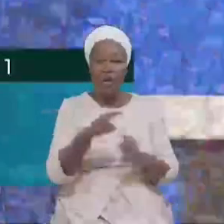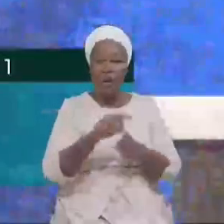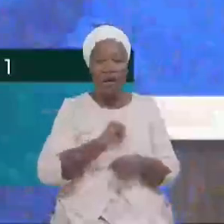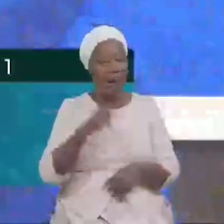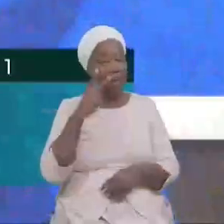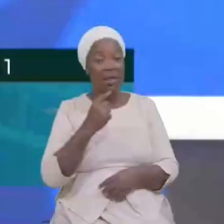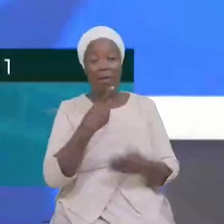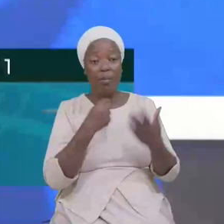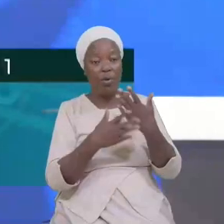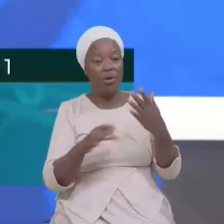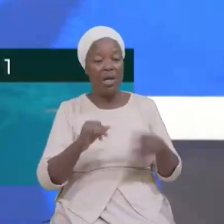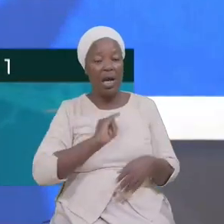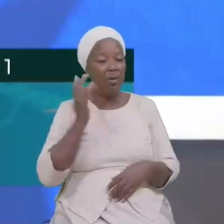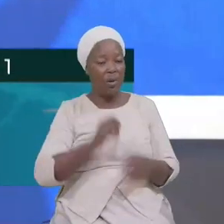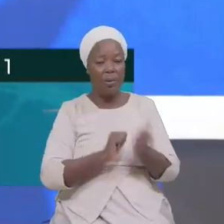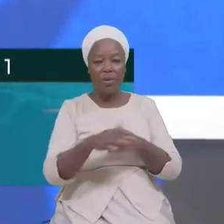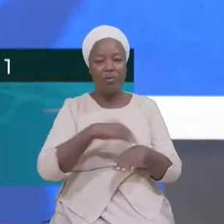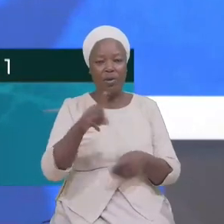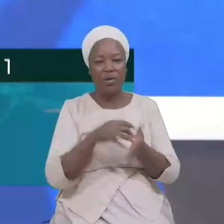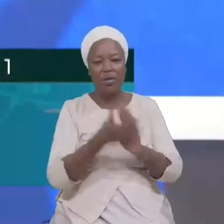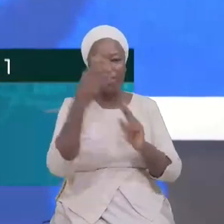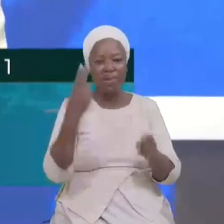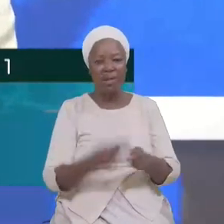Quand je verrai le sang, je passerai par-dessus vous.